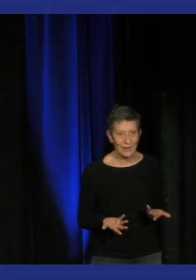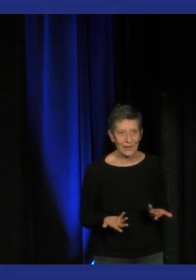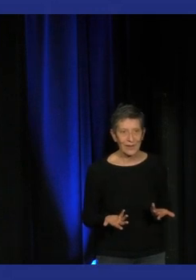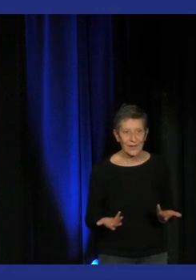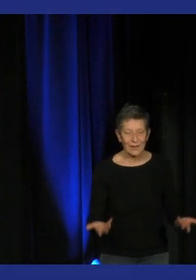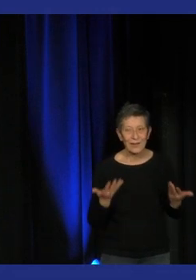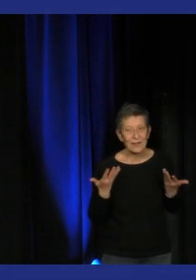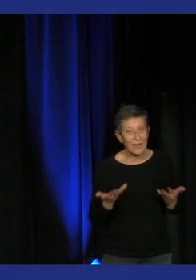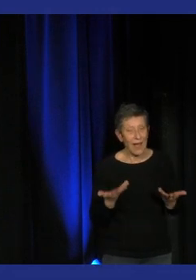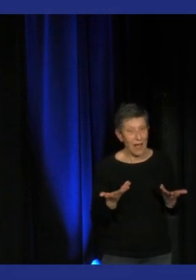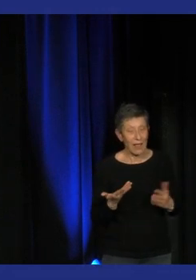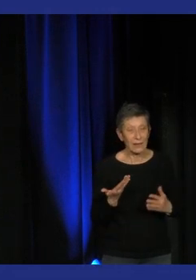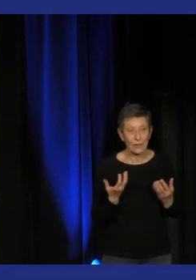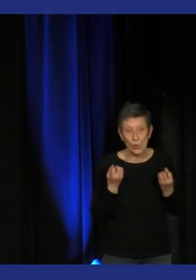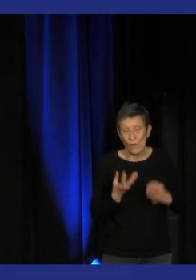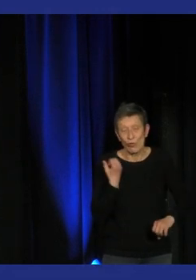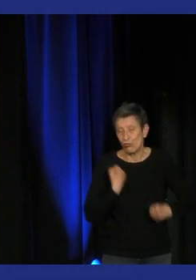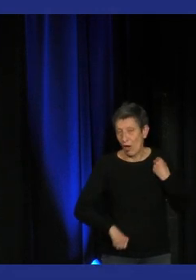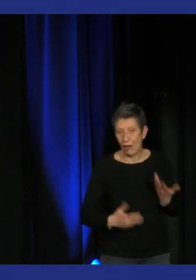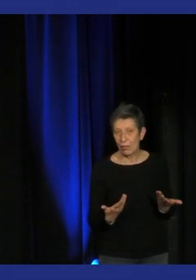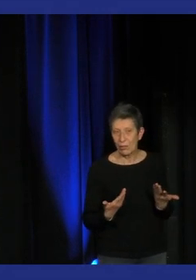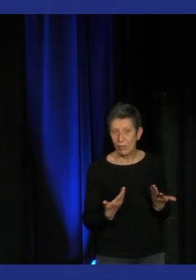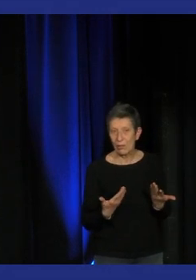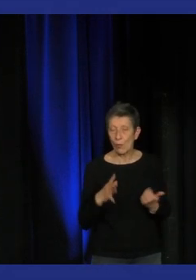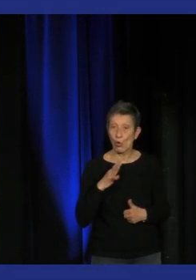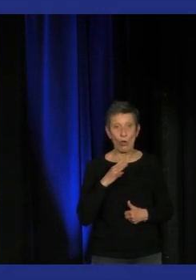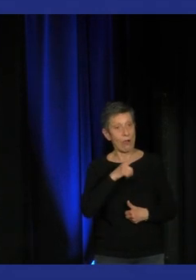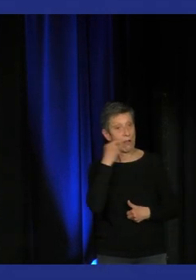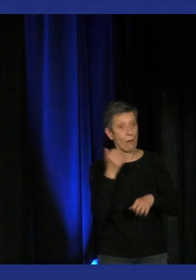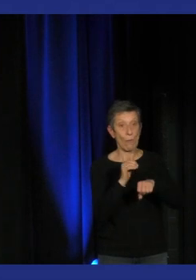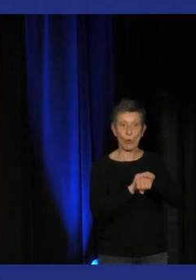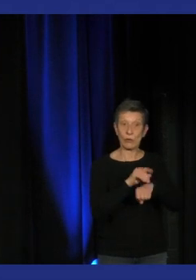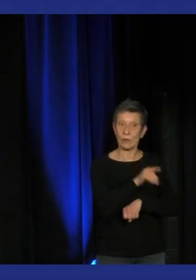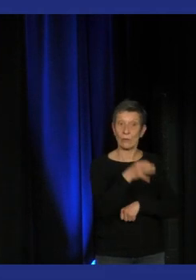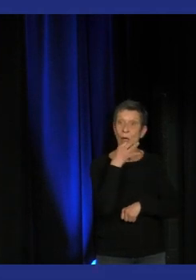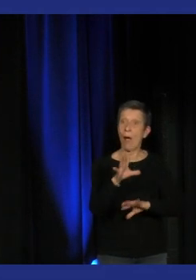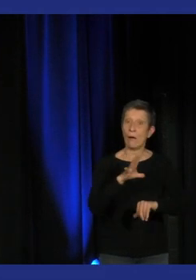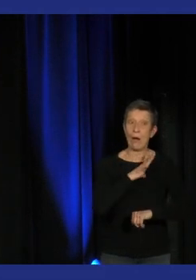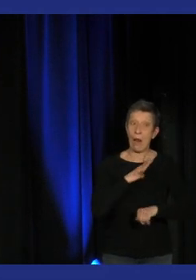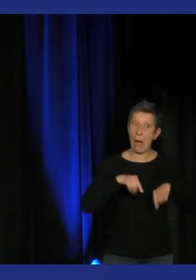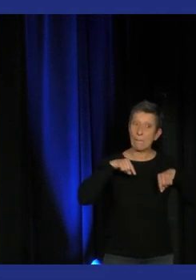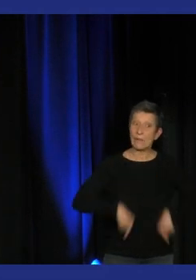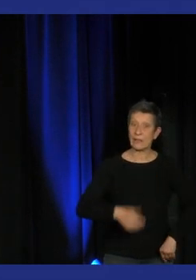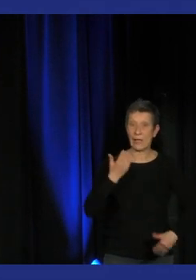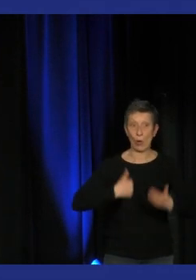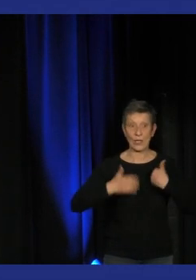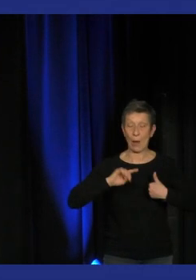quand nos hommes politiques se disait quand on a un ministère du handicap, il faut que ce soit un